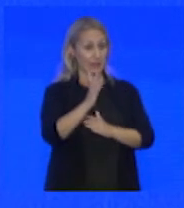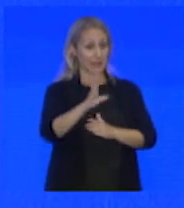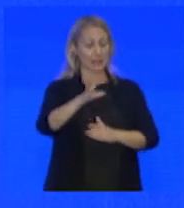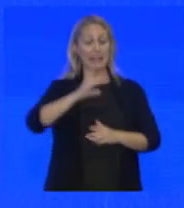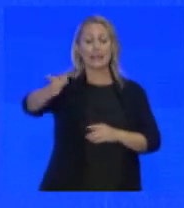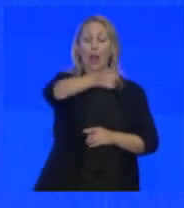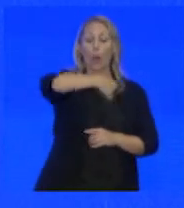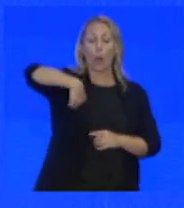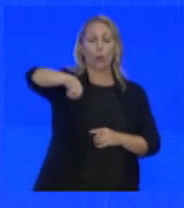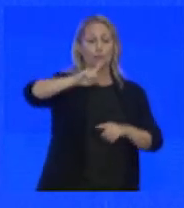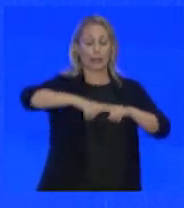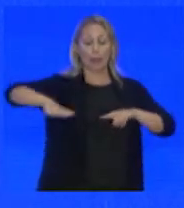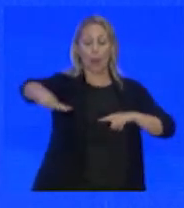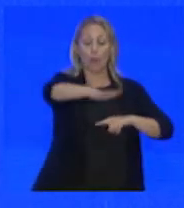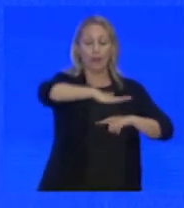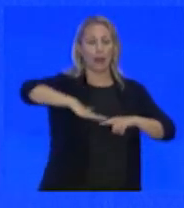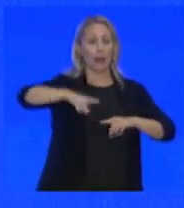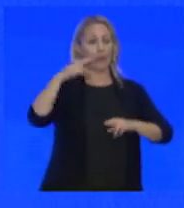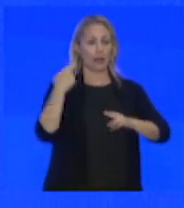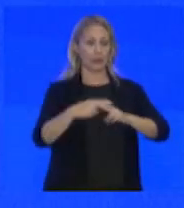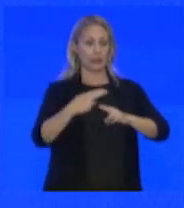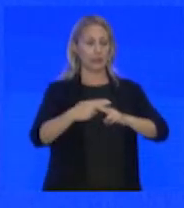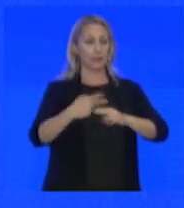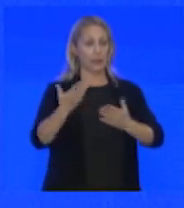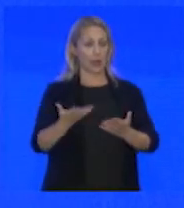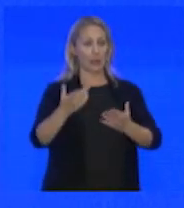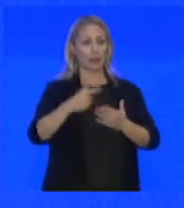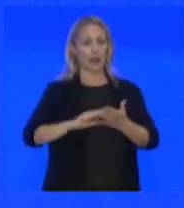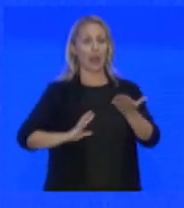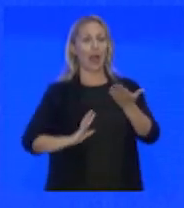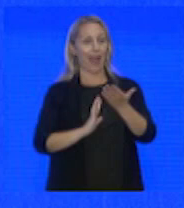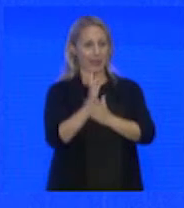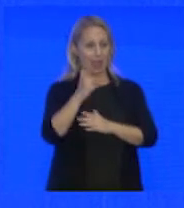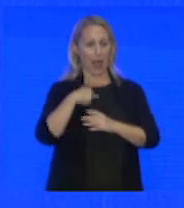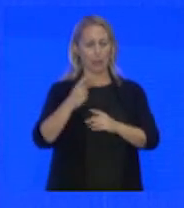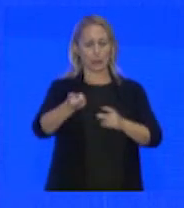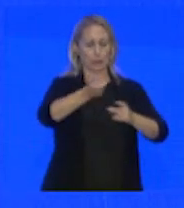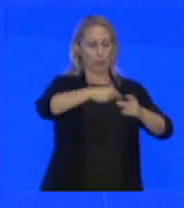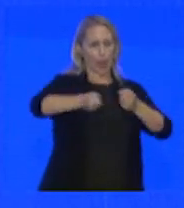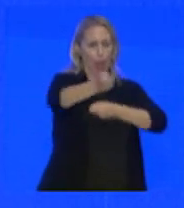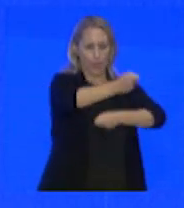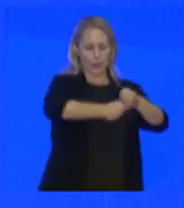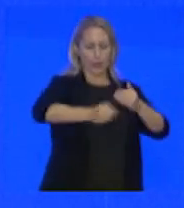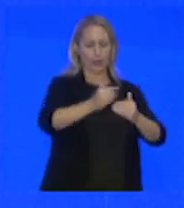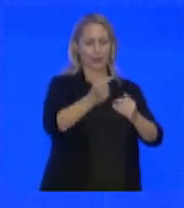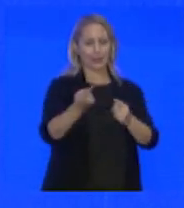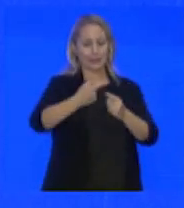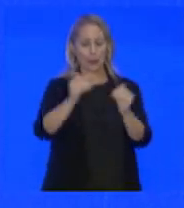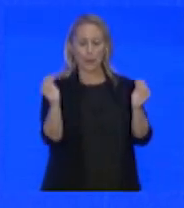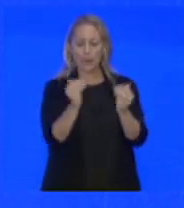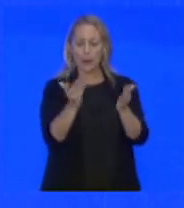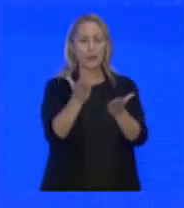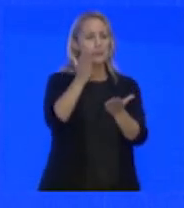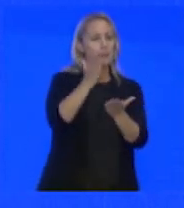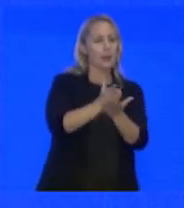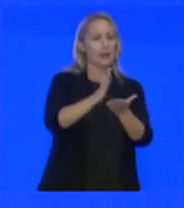παντού σημαίνει επίσης την ανάπτυξη της μικρής, της μεσαίας επιχείρησης. Γιατί η